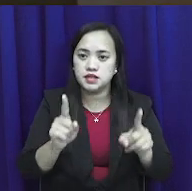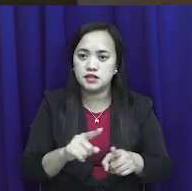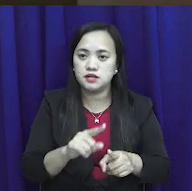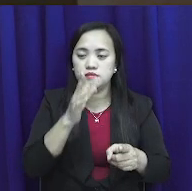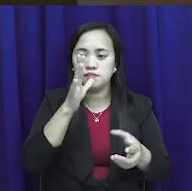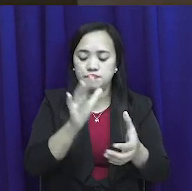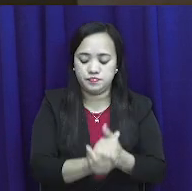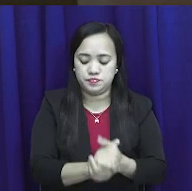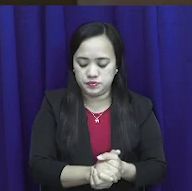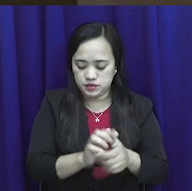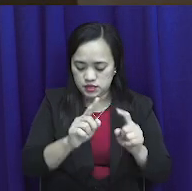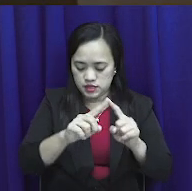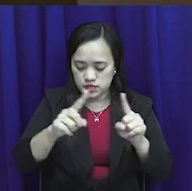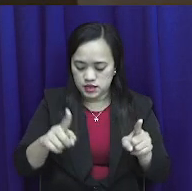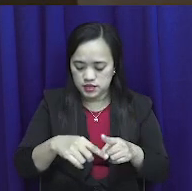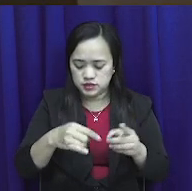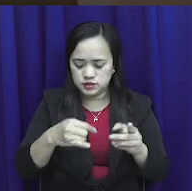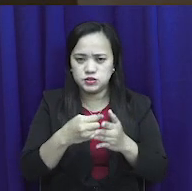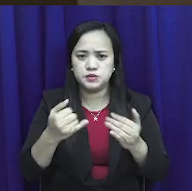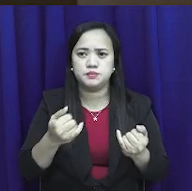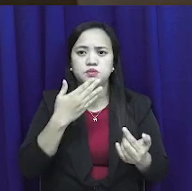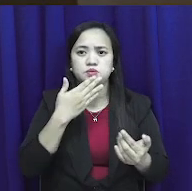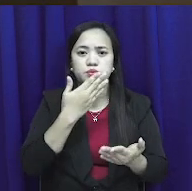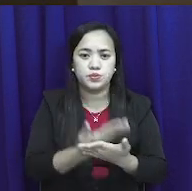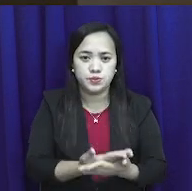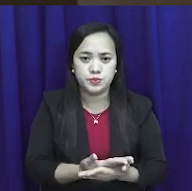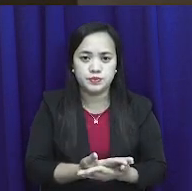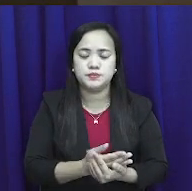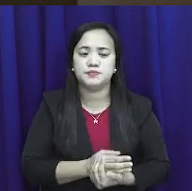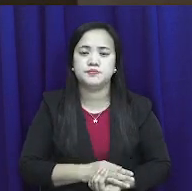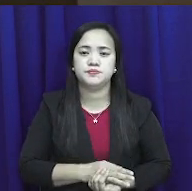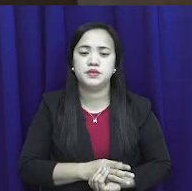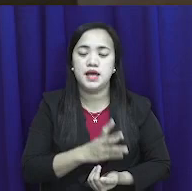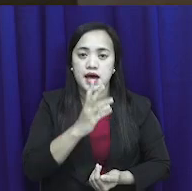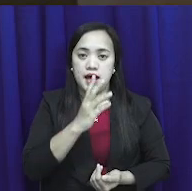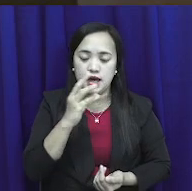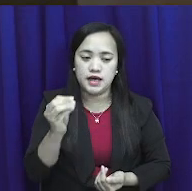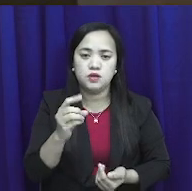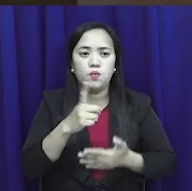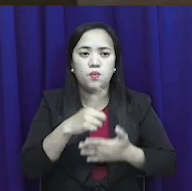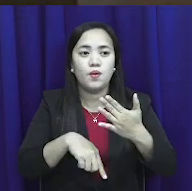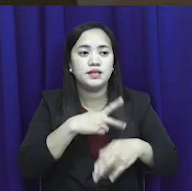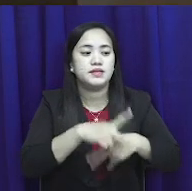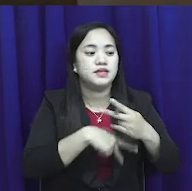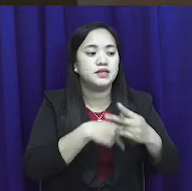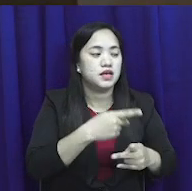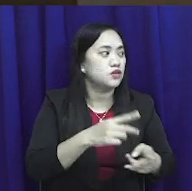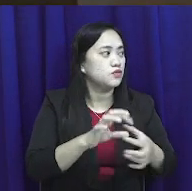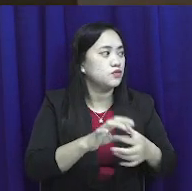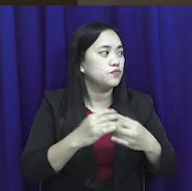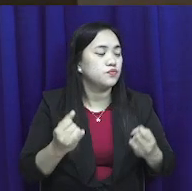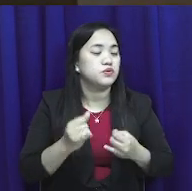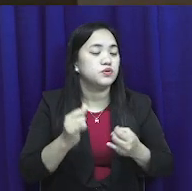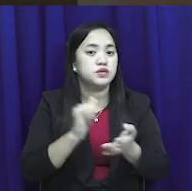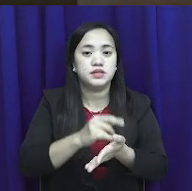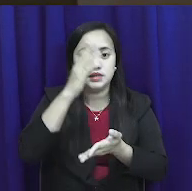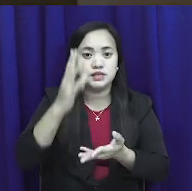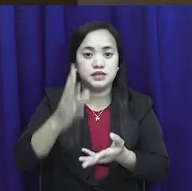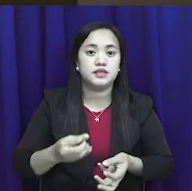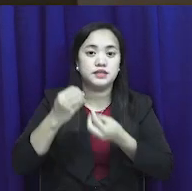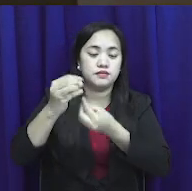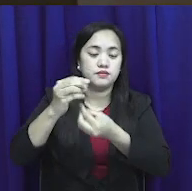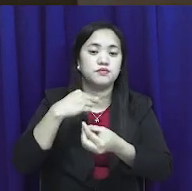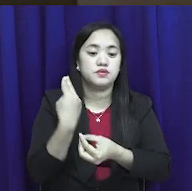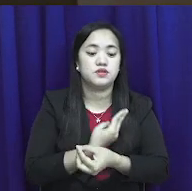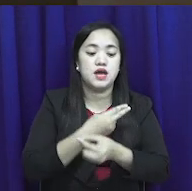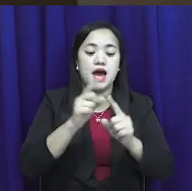ah ina po ni ninyo pagiging nanay po ninyo and kung anong Joy ang naibibigay niyang sa inyo as a wife of course